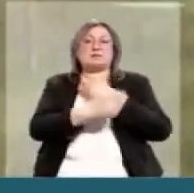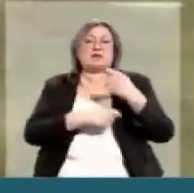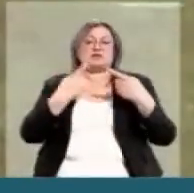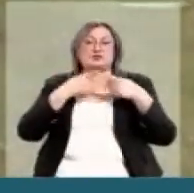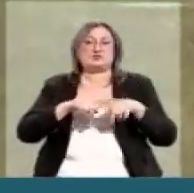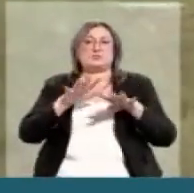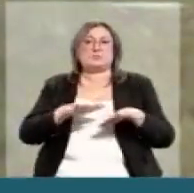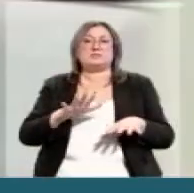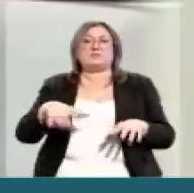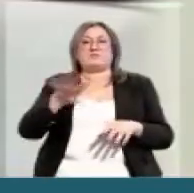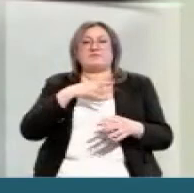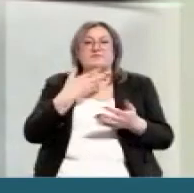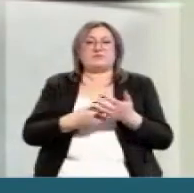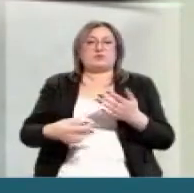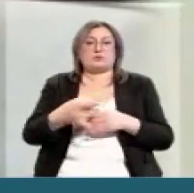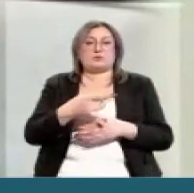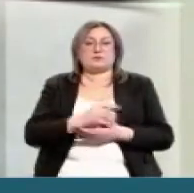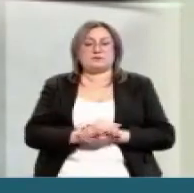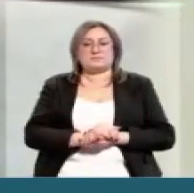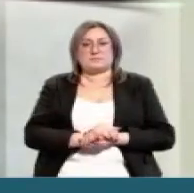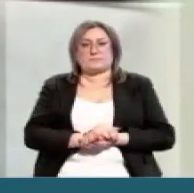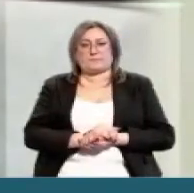материально-технической базы в регионах.